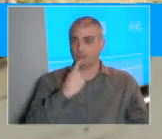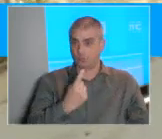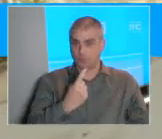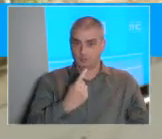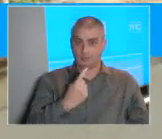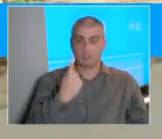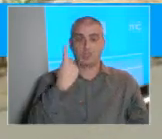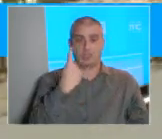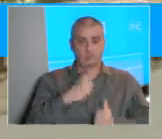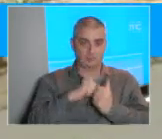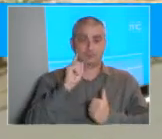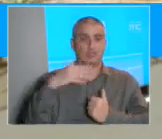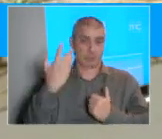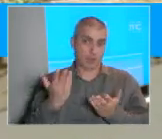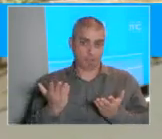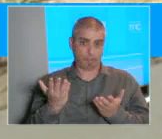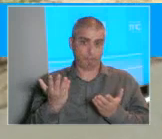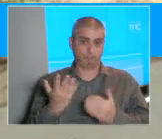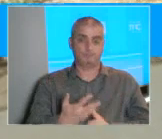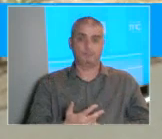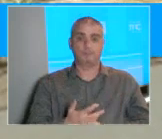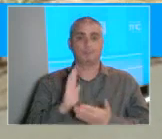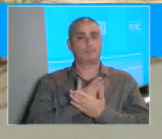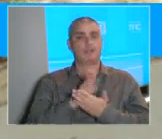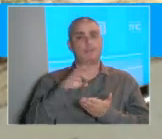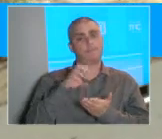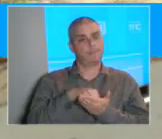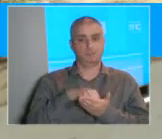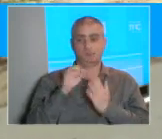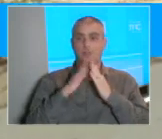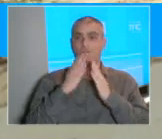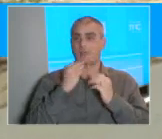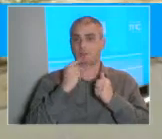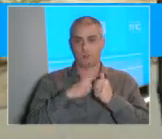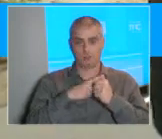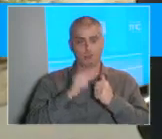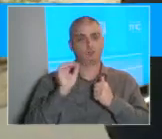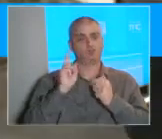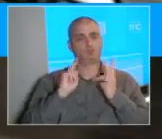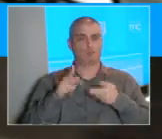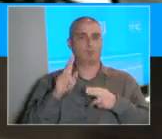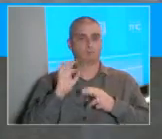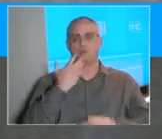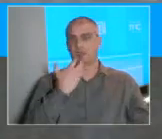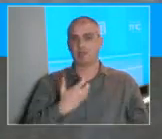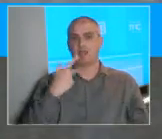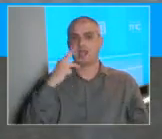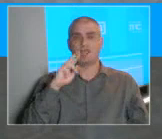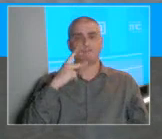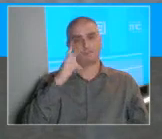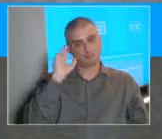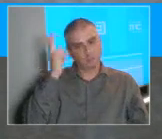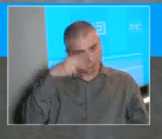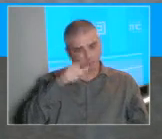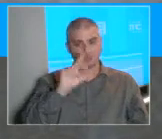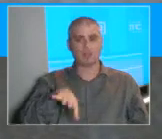אחד, צריכה להיות הכרעה במרכז של הבית היהודי, כדי שיוכלו, כדי שרפי פרץ יבין שהוא צריך